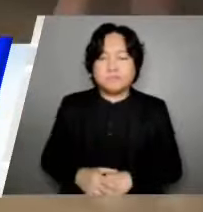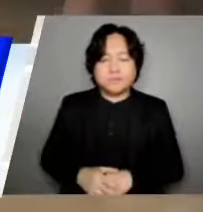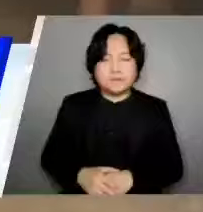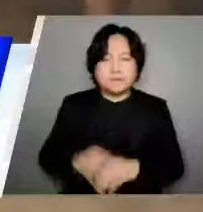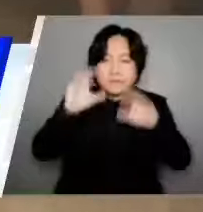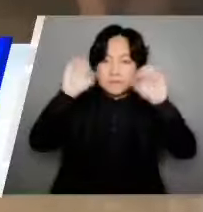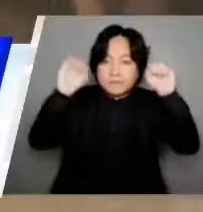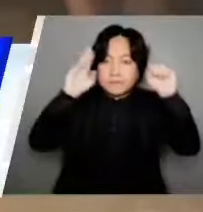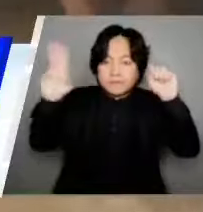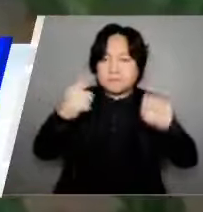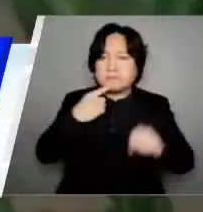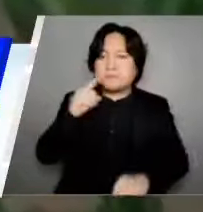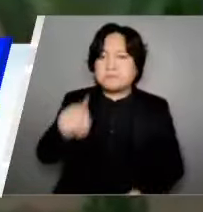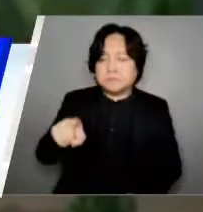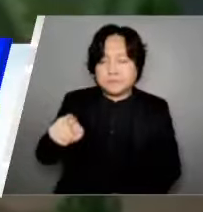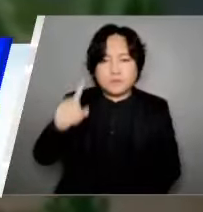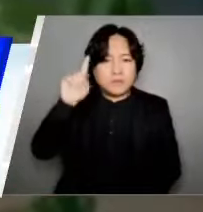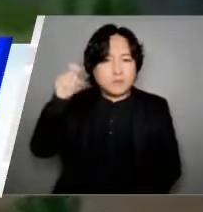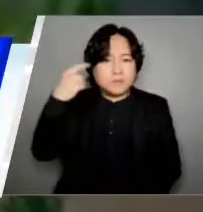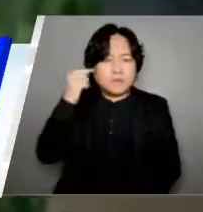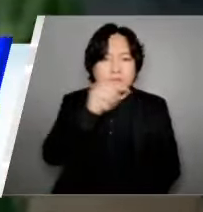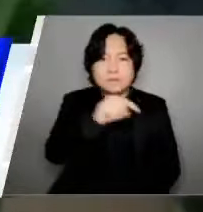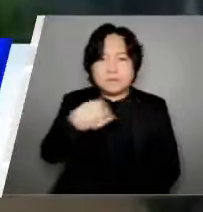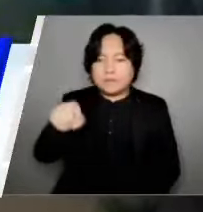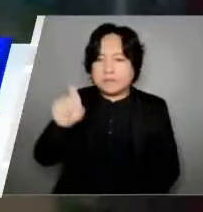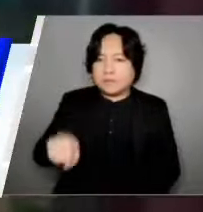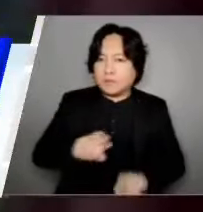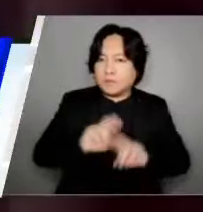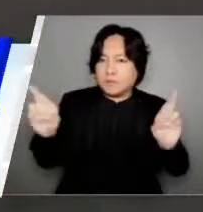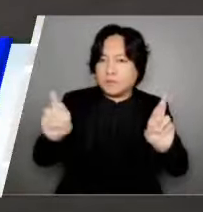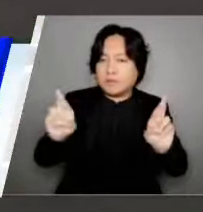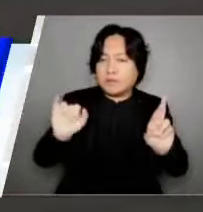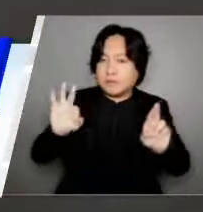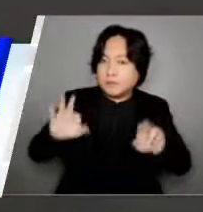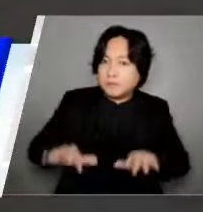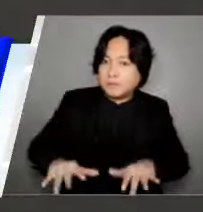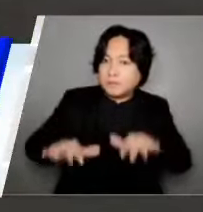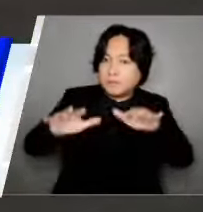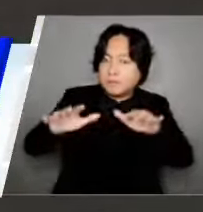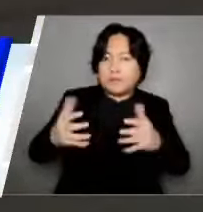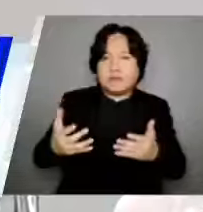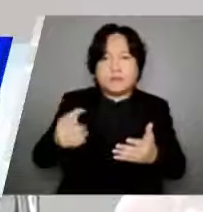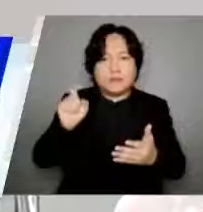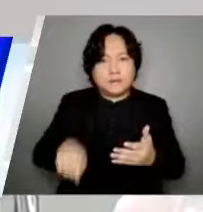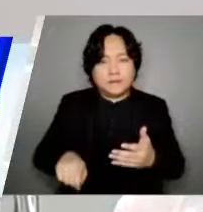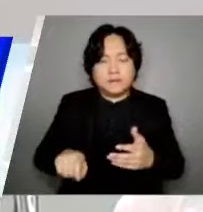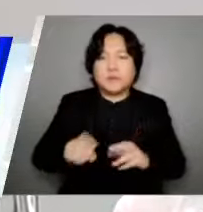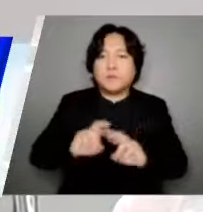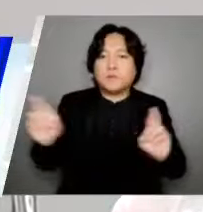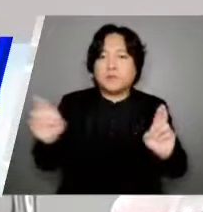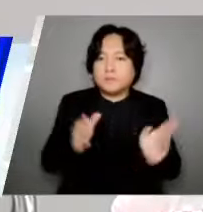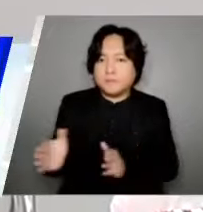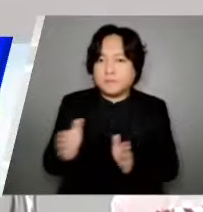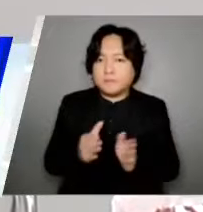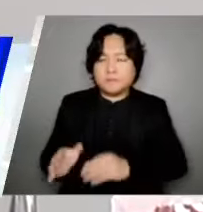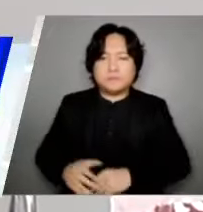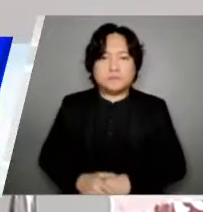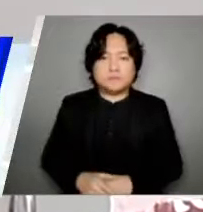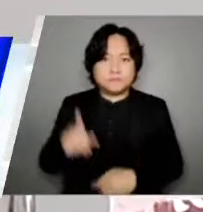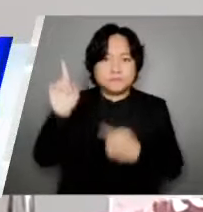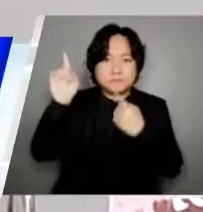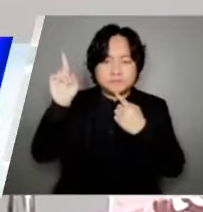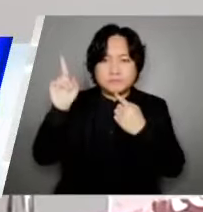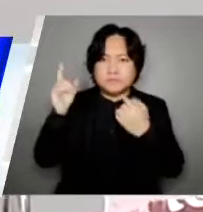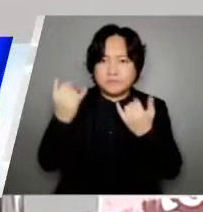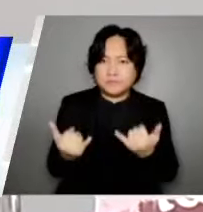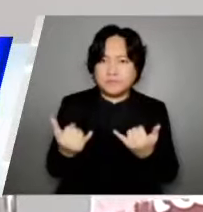na maghanda pa rin sa posibleng pagbaha sa mga lugar na malapit sa mga water reservoir. Patuloy pa rin ang pag-ulan na mabigat.